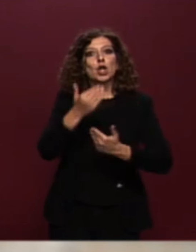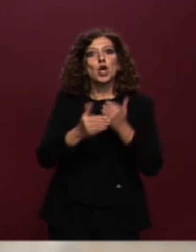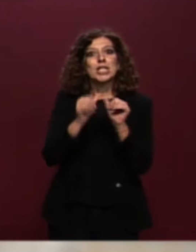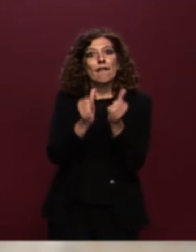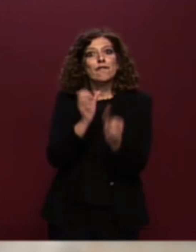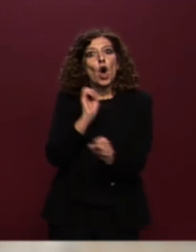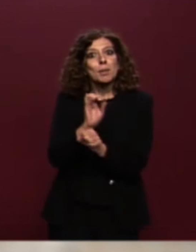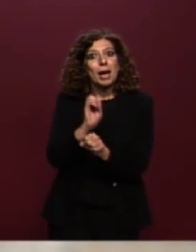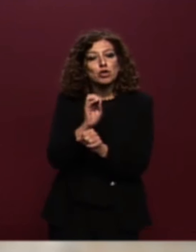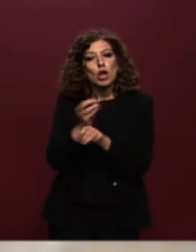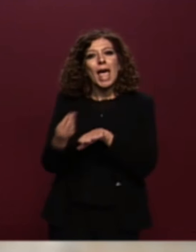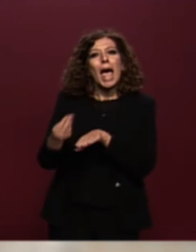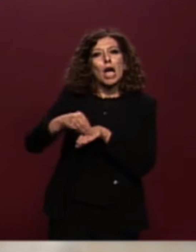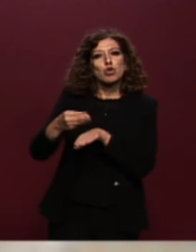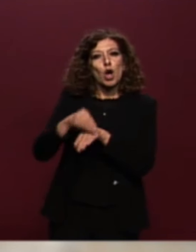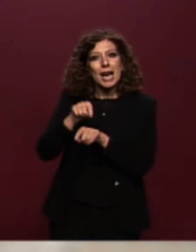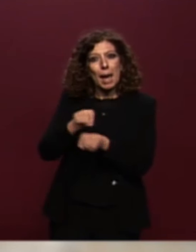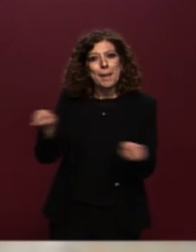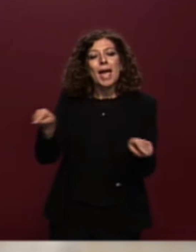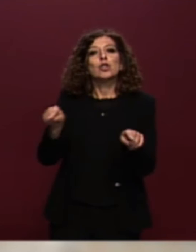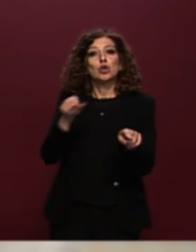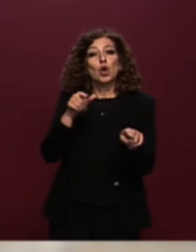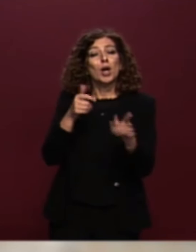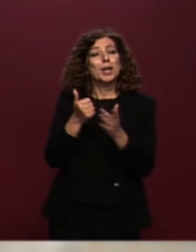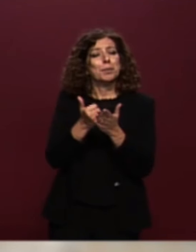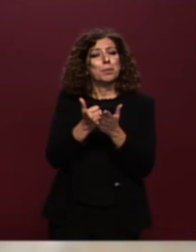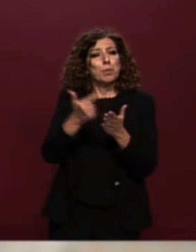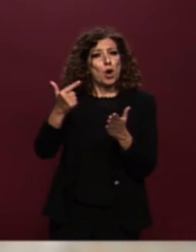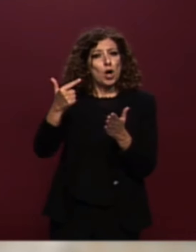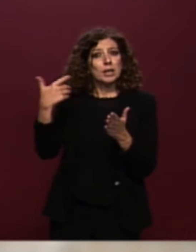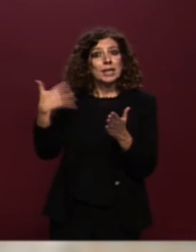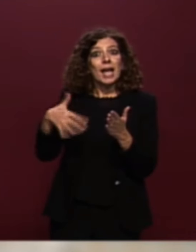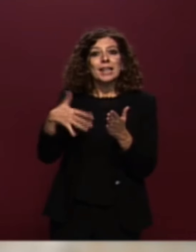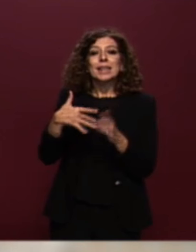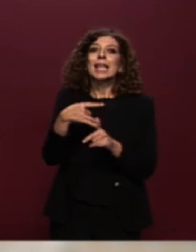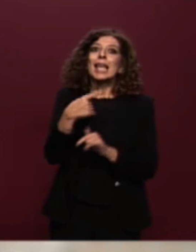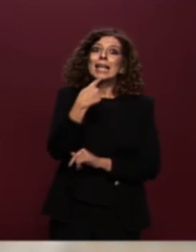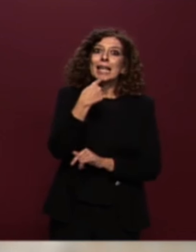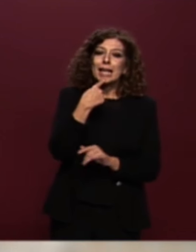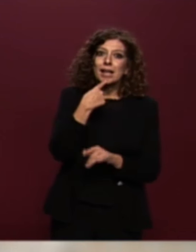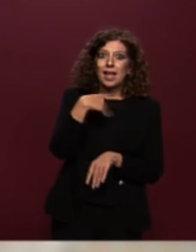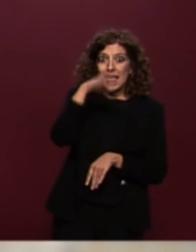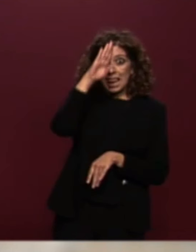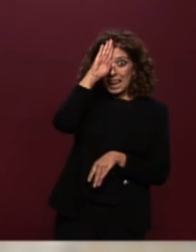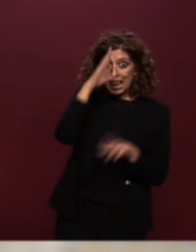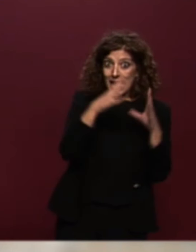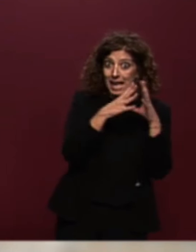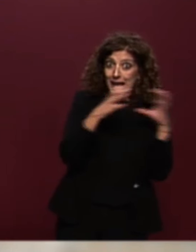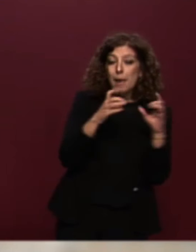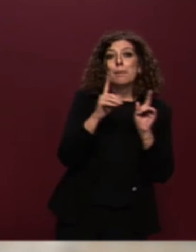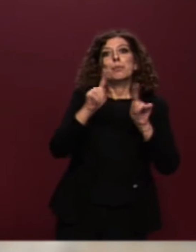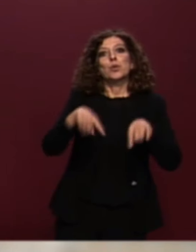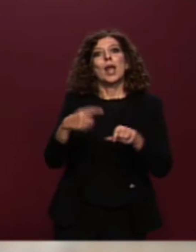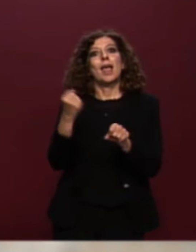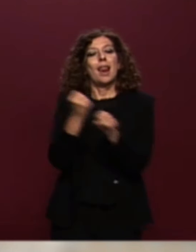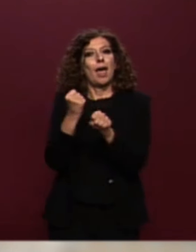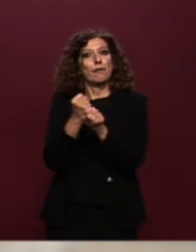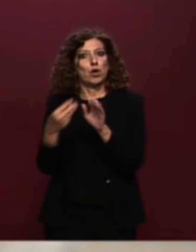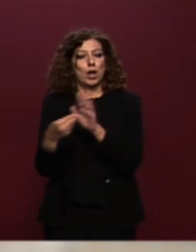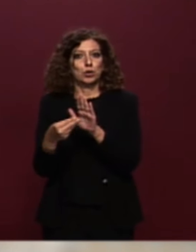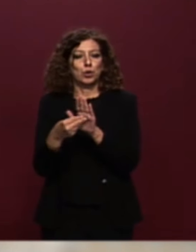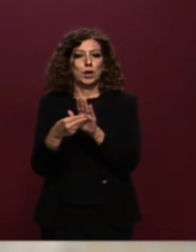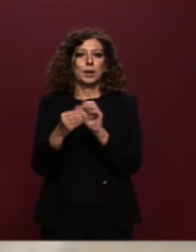aggiornamento sono necessari sia per i datori di lavoro che i lavoratori. Il secondo